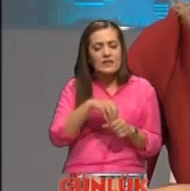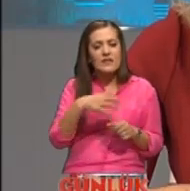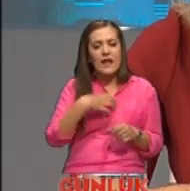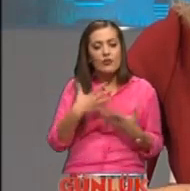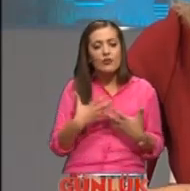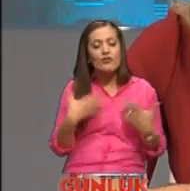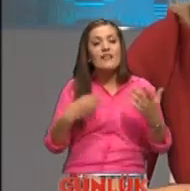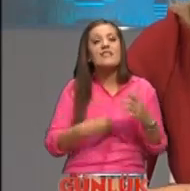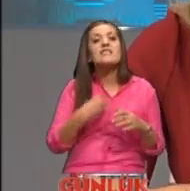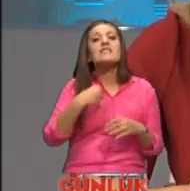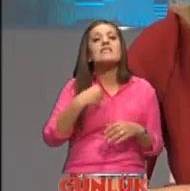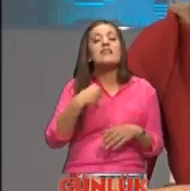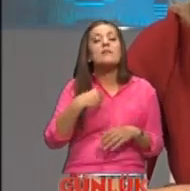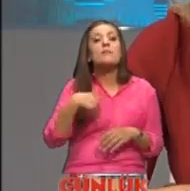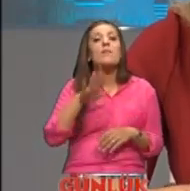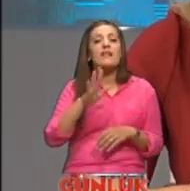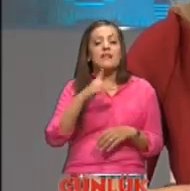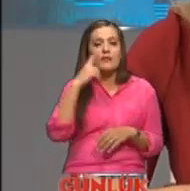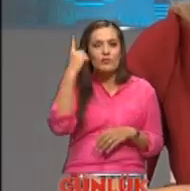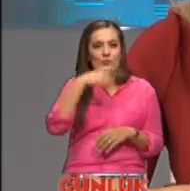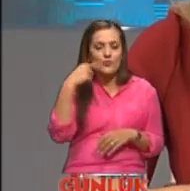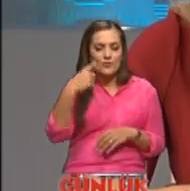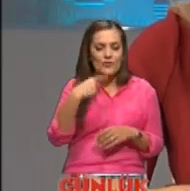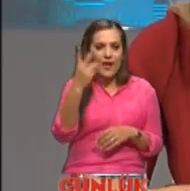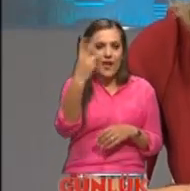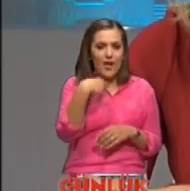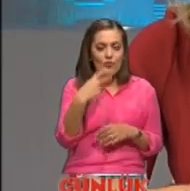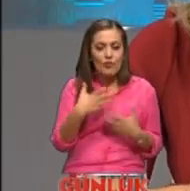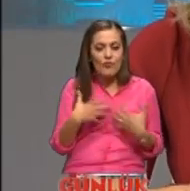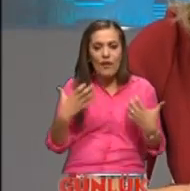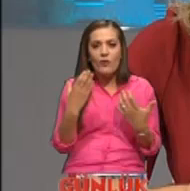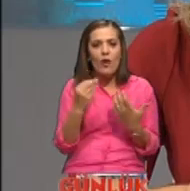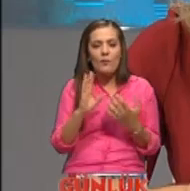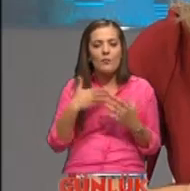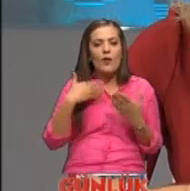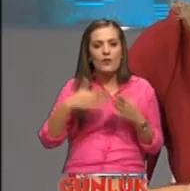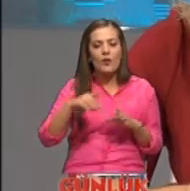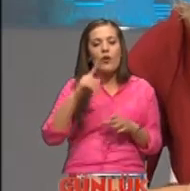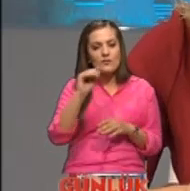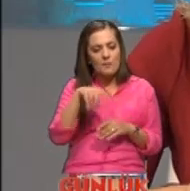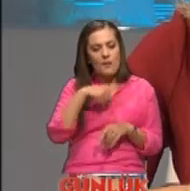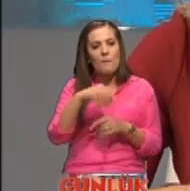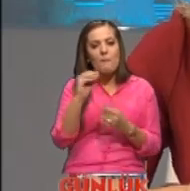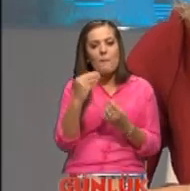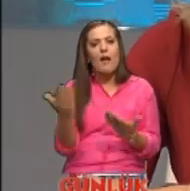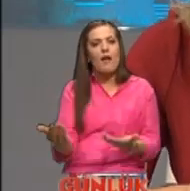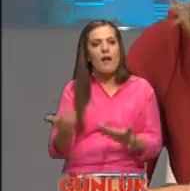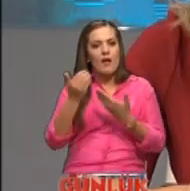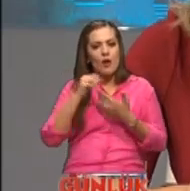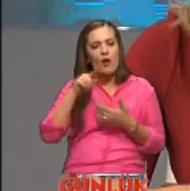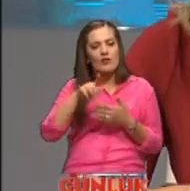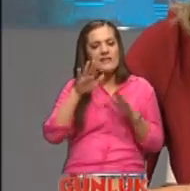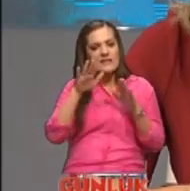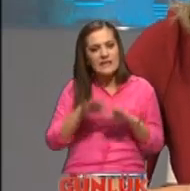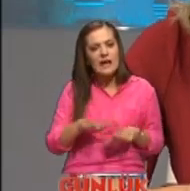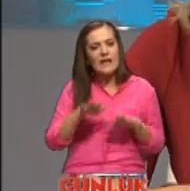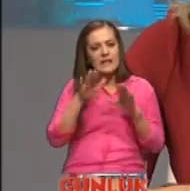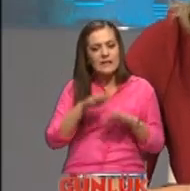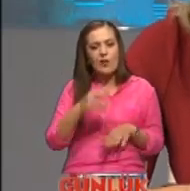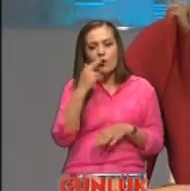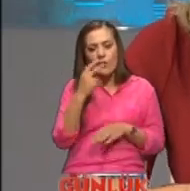kendini güvende hissetmediğinden kaynaklanan bir durumdur. O zaman bebeğimizi kucağımıza alarak, onu sakin